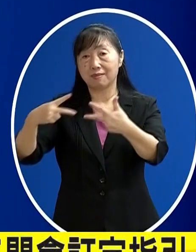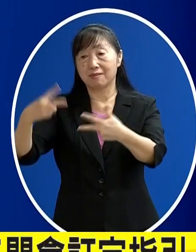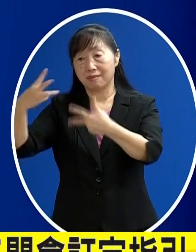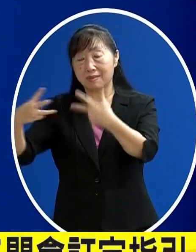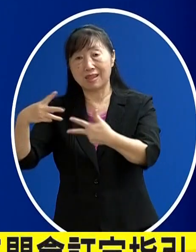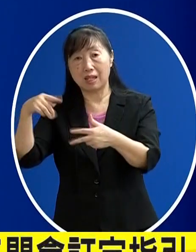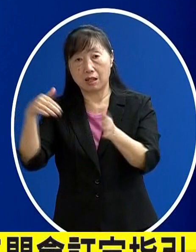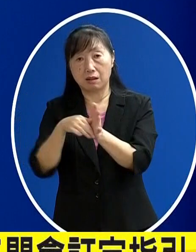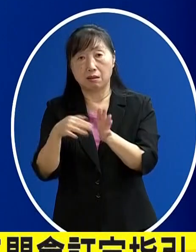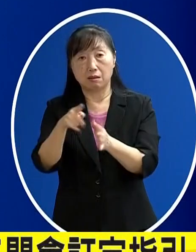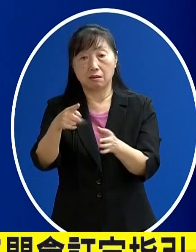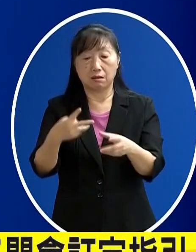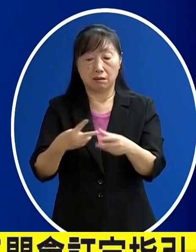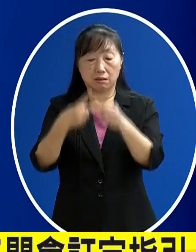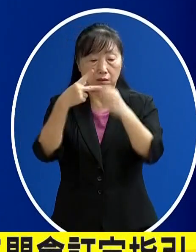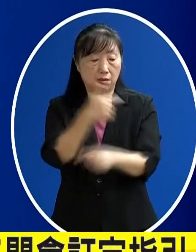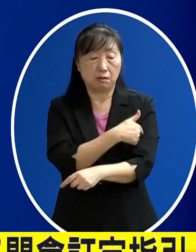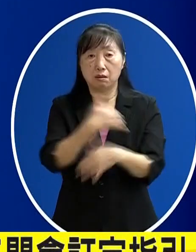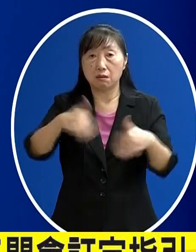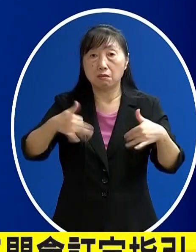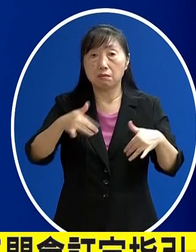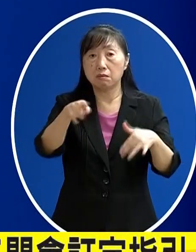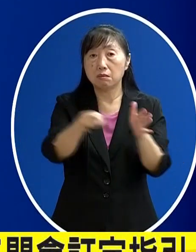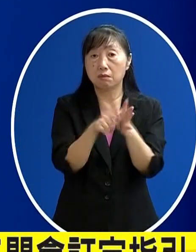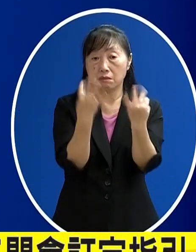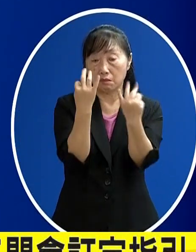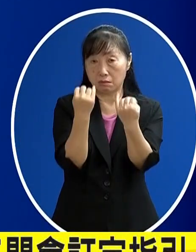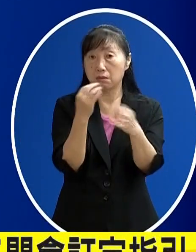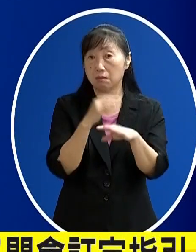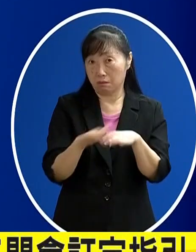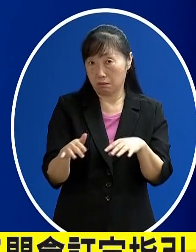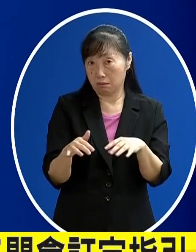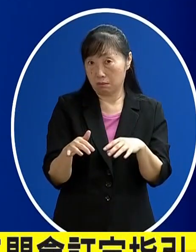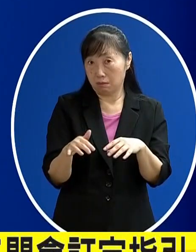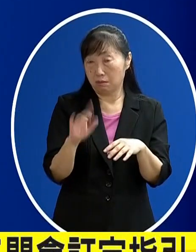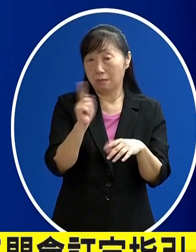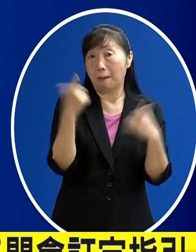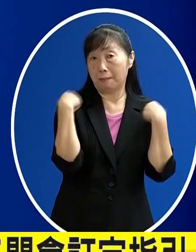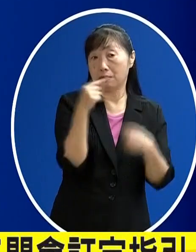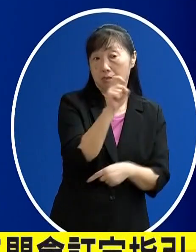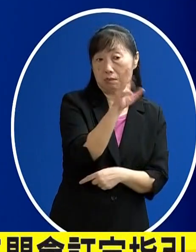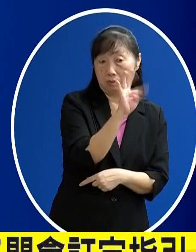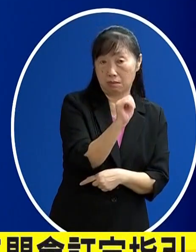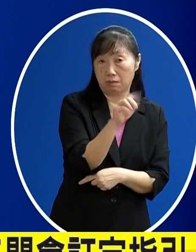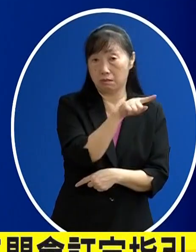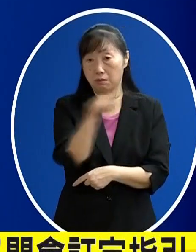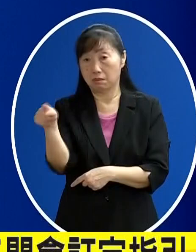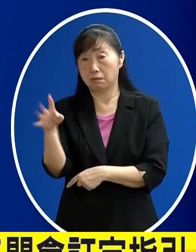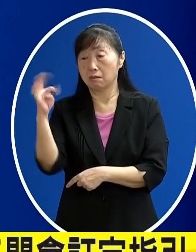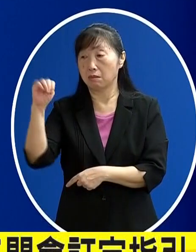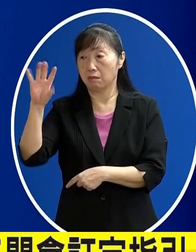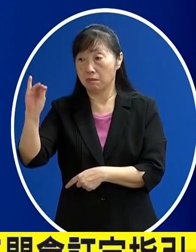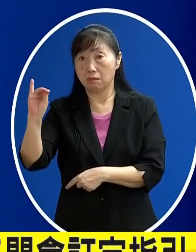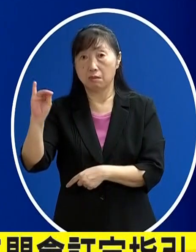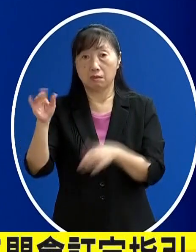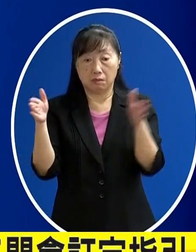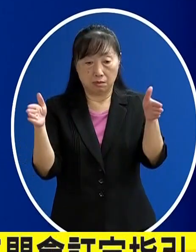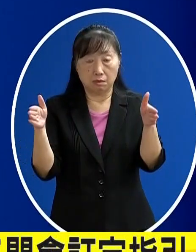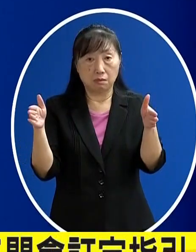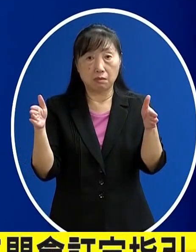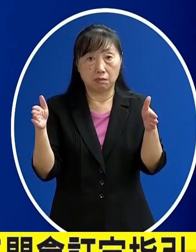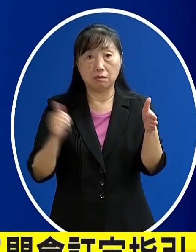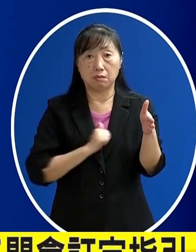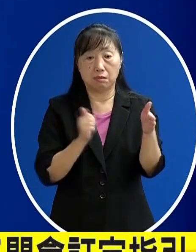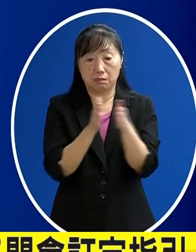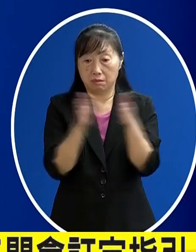二剂的时候，就去验的时候，这时候的数字哈也是可以从十几哈到这个几千哈，这个范围非常